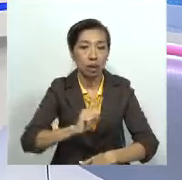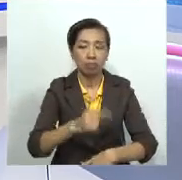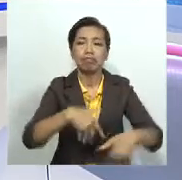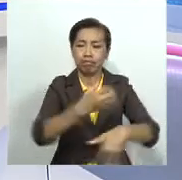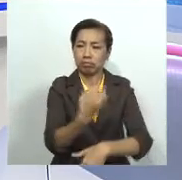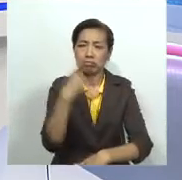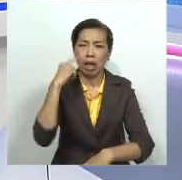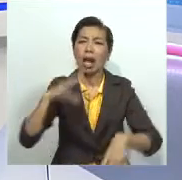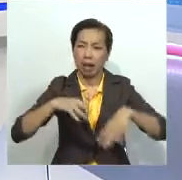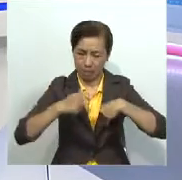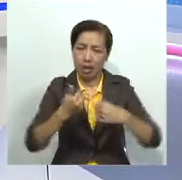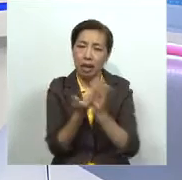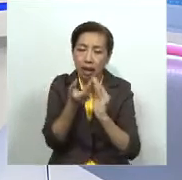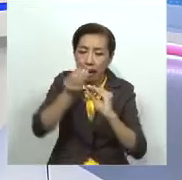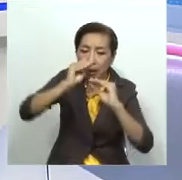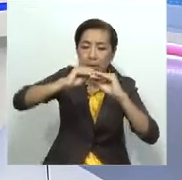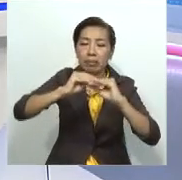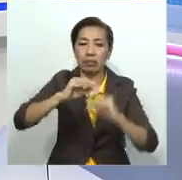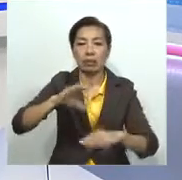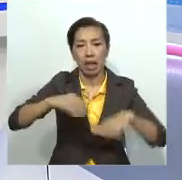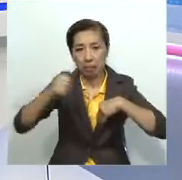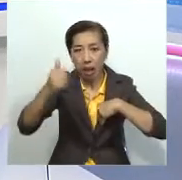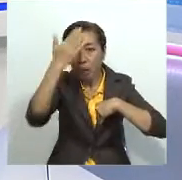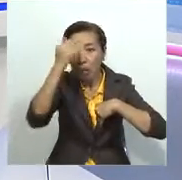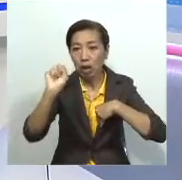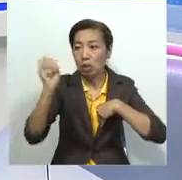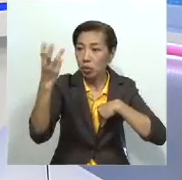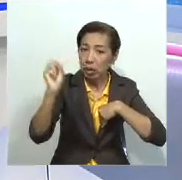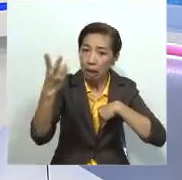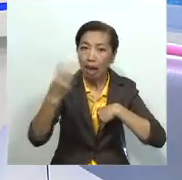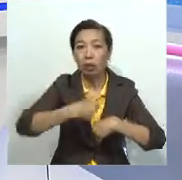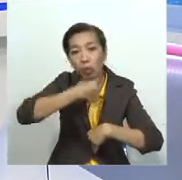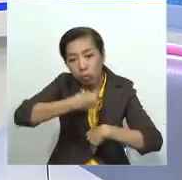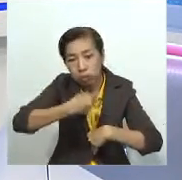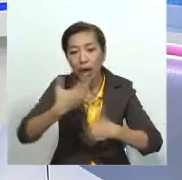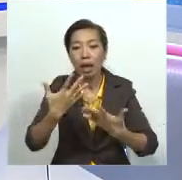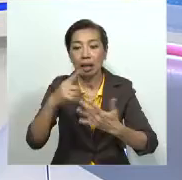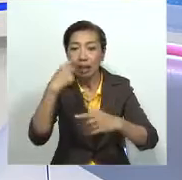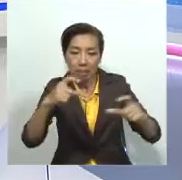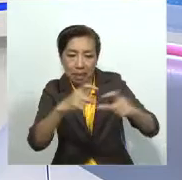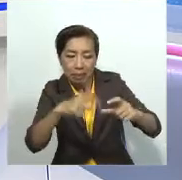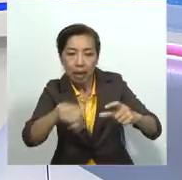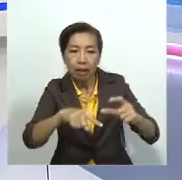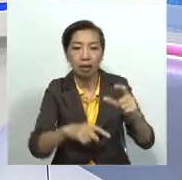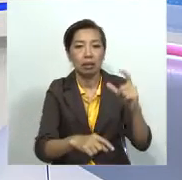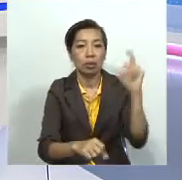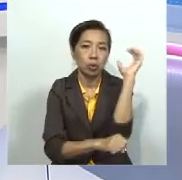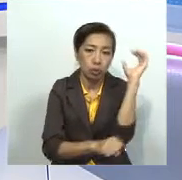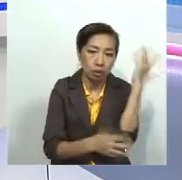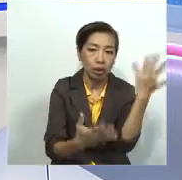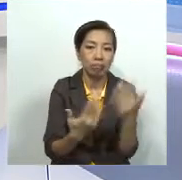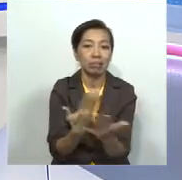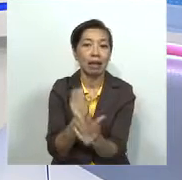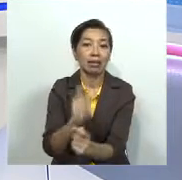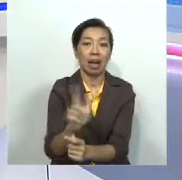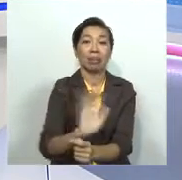ก็ยังรับได้ในการปรับขึ้นราคาเพราะว่าก็ยังมีสวัสดิการผู้สูงอายุผู้ที่มีบัตรผู้มีรายได้น้ อ ยก็ไม่ต้องจ่